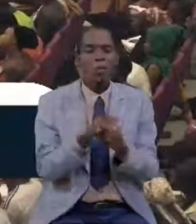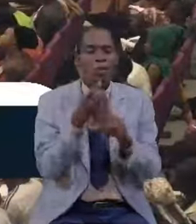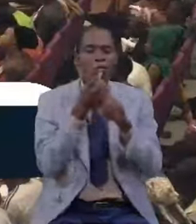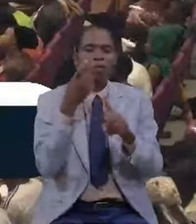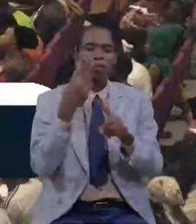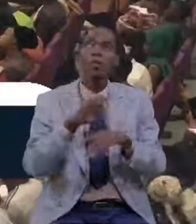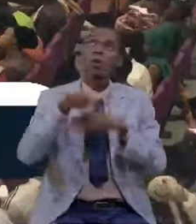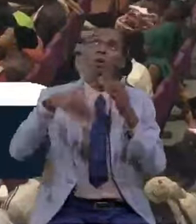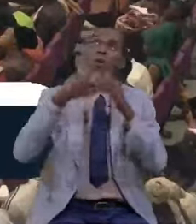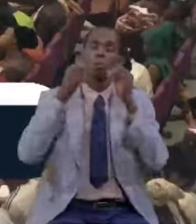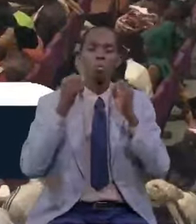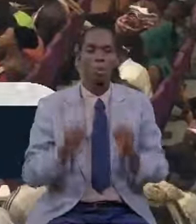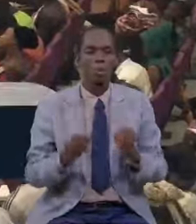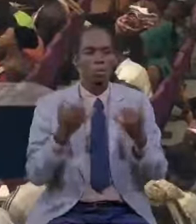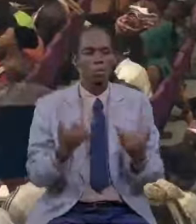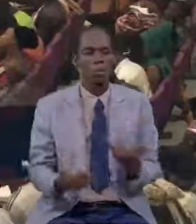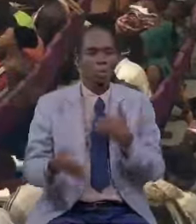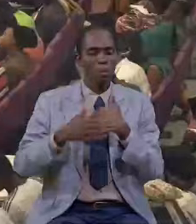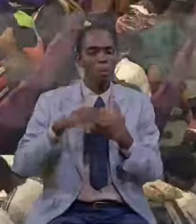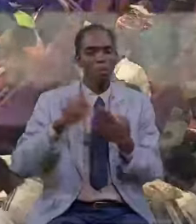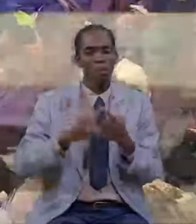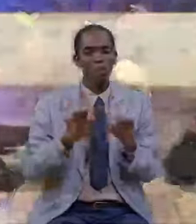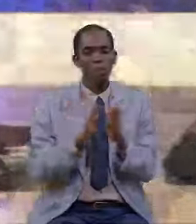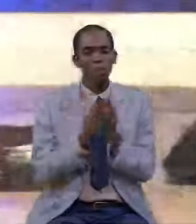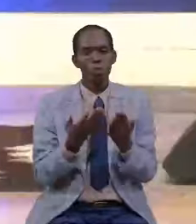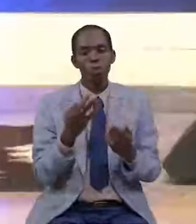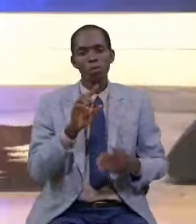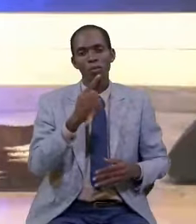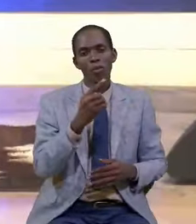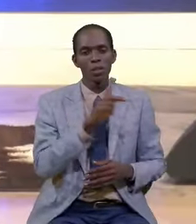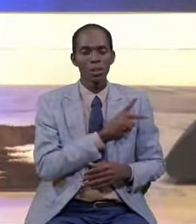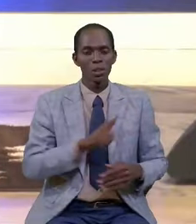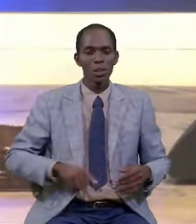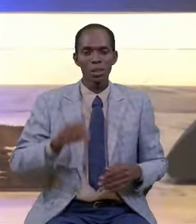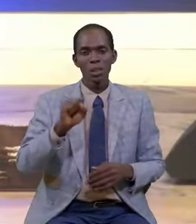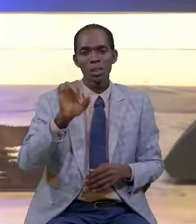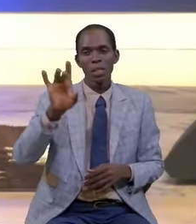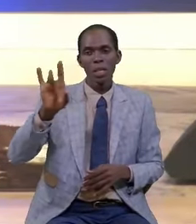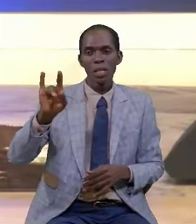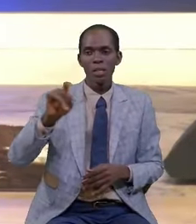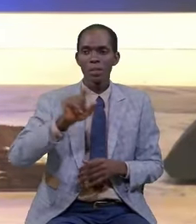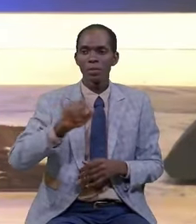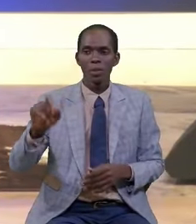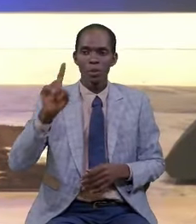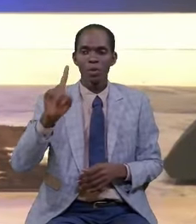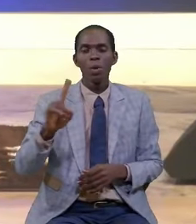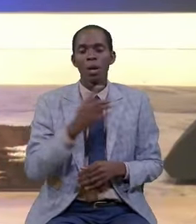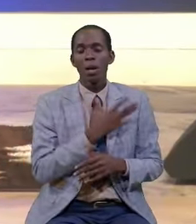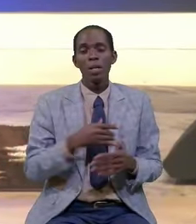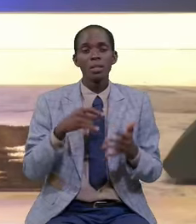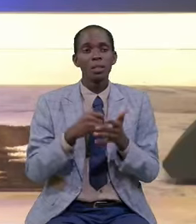Tout-Puissant. Nous retournons au 18. Retournons au premier roi. Premier roi